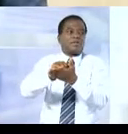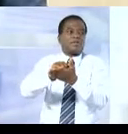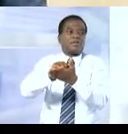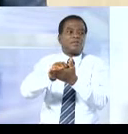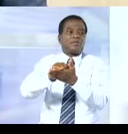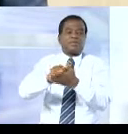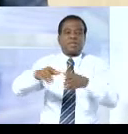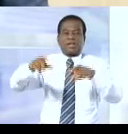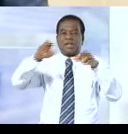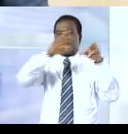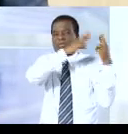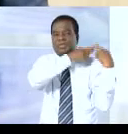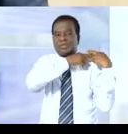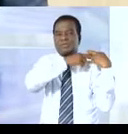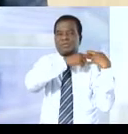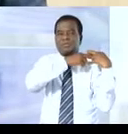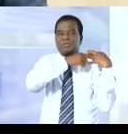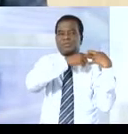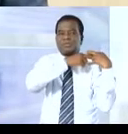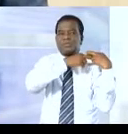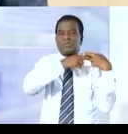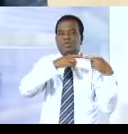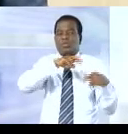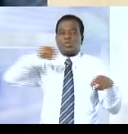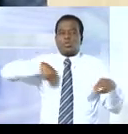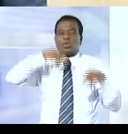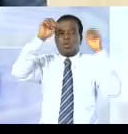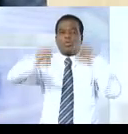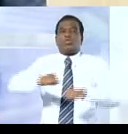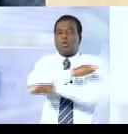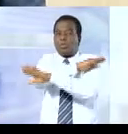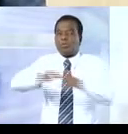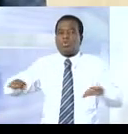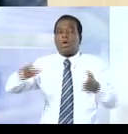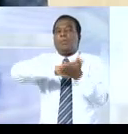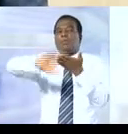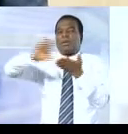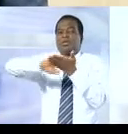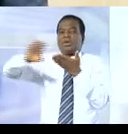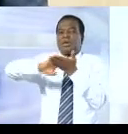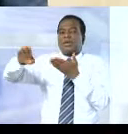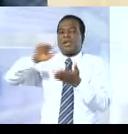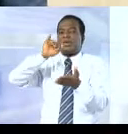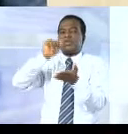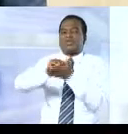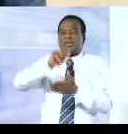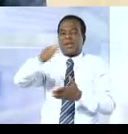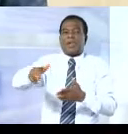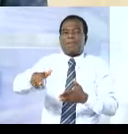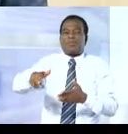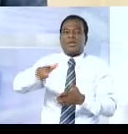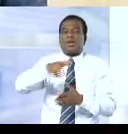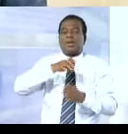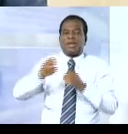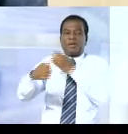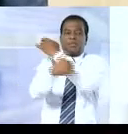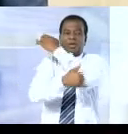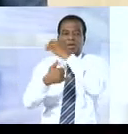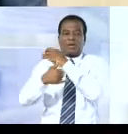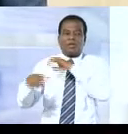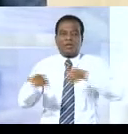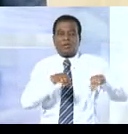ces responsables, car nous ne pouvons plus tolérer l'impunité. Les États font des efforts